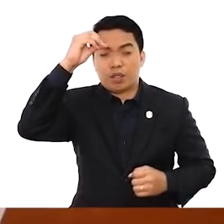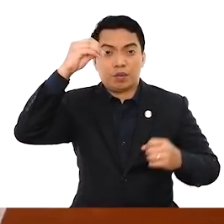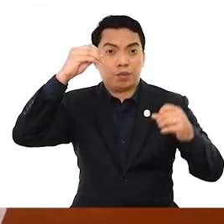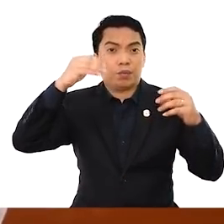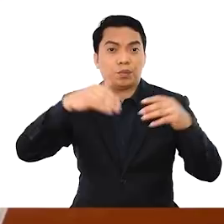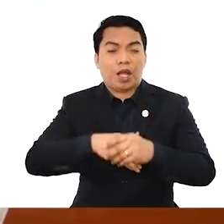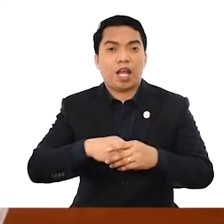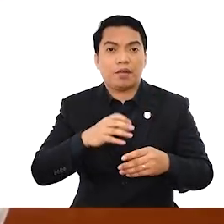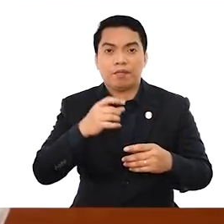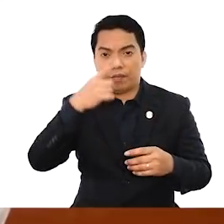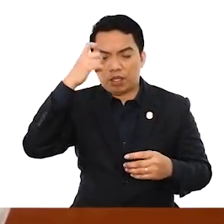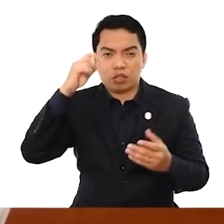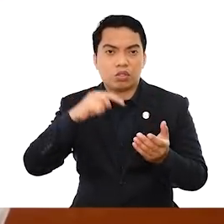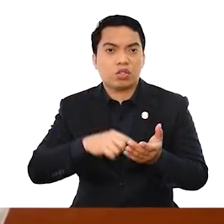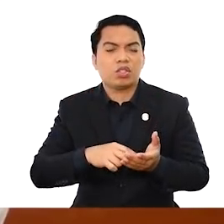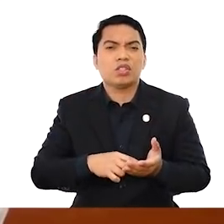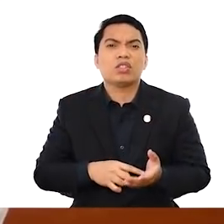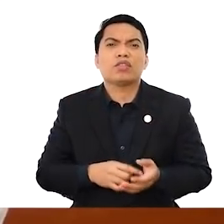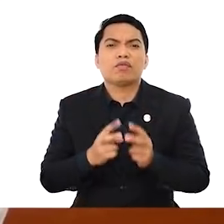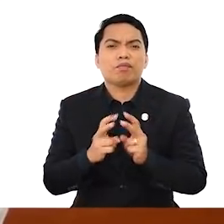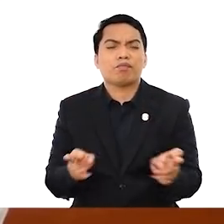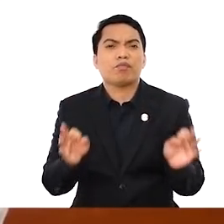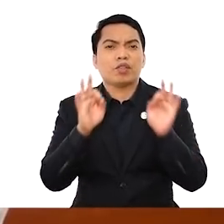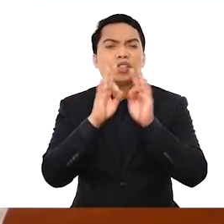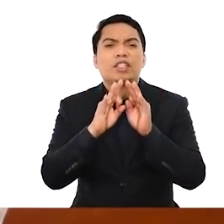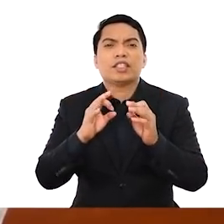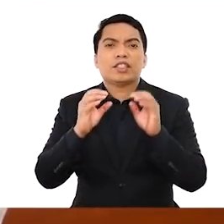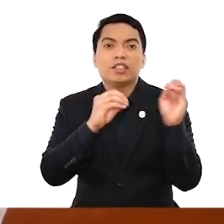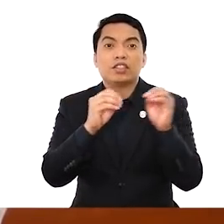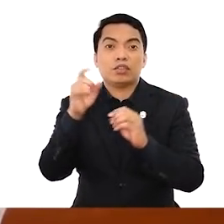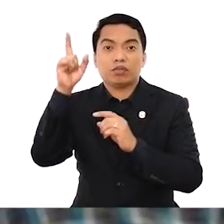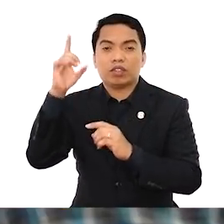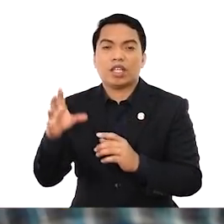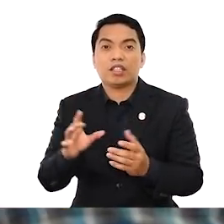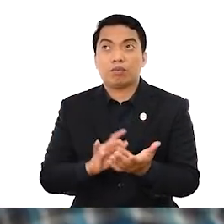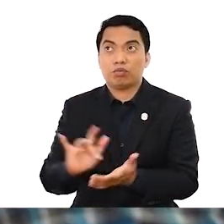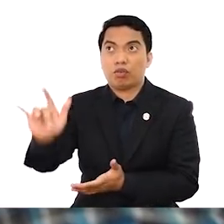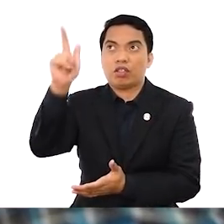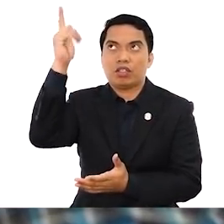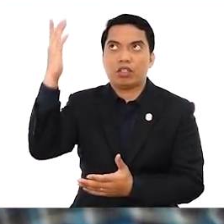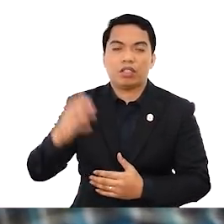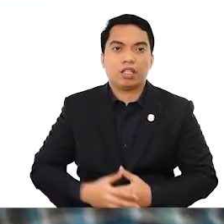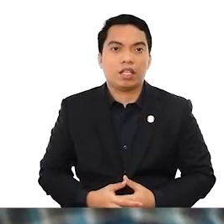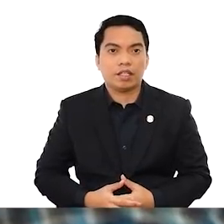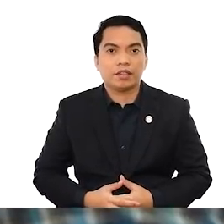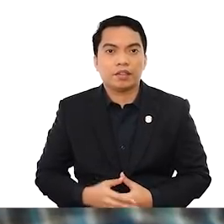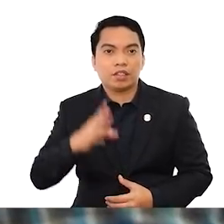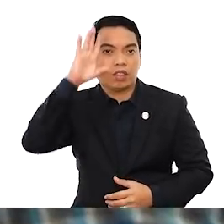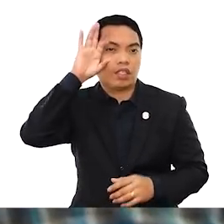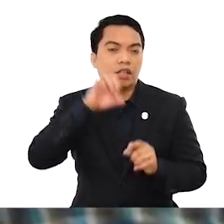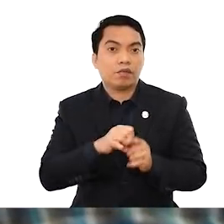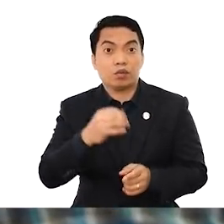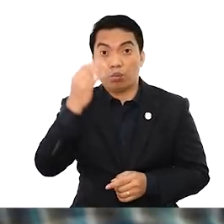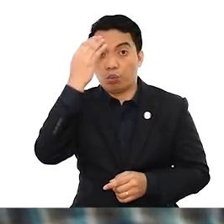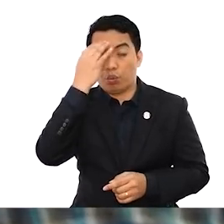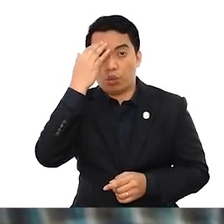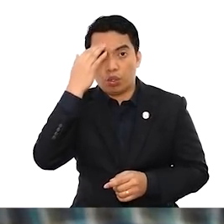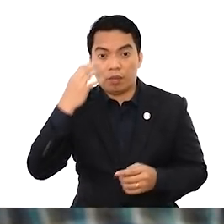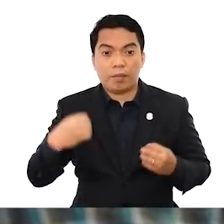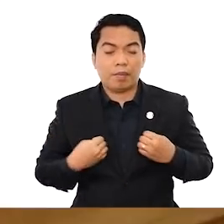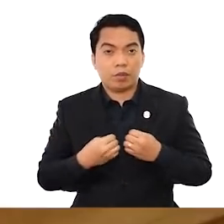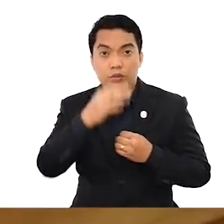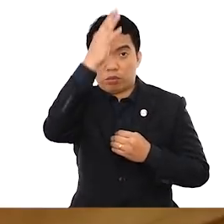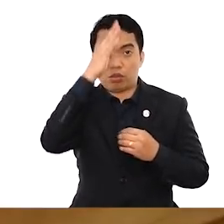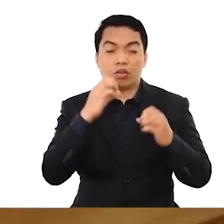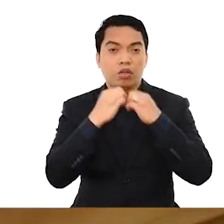Panginoong Diyos at ito'y nakakapagbigay po kami ng kaluguran po sa Kanya. Kinikilala ng mga kapatid na kabilang sa kapisan ng